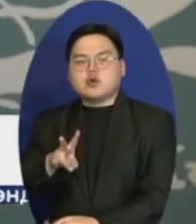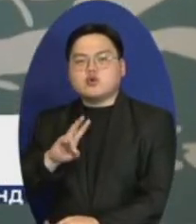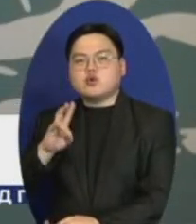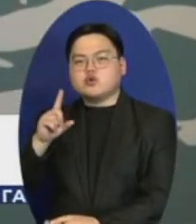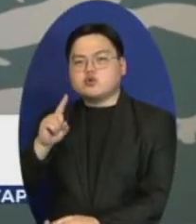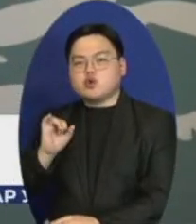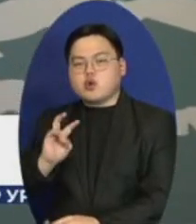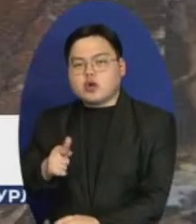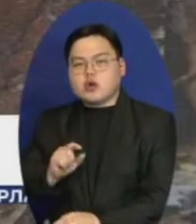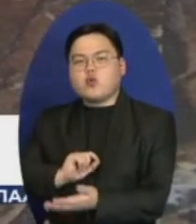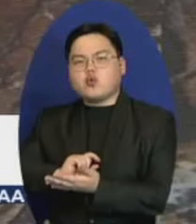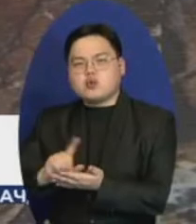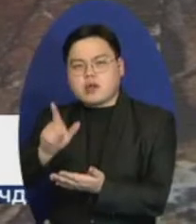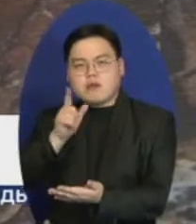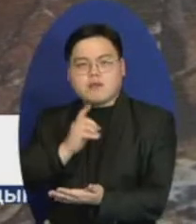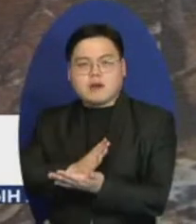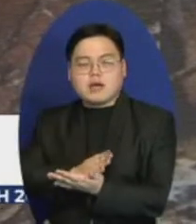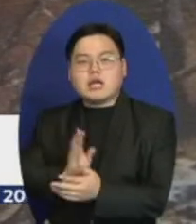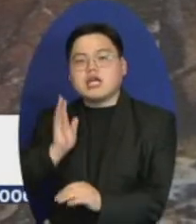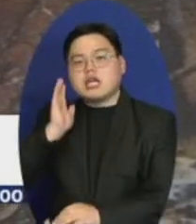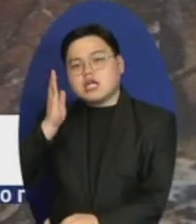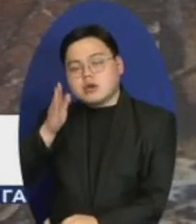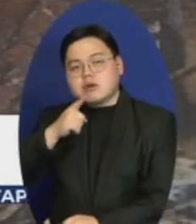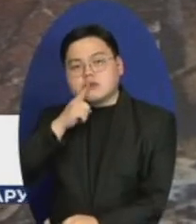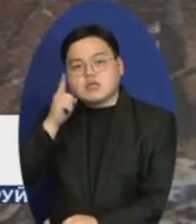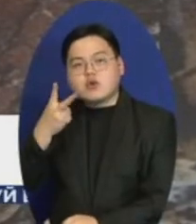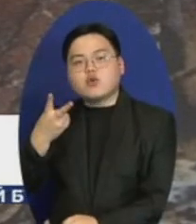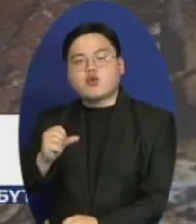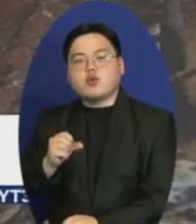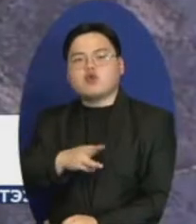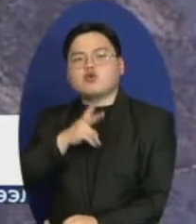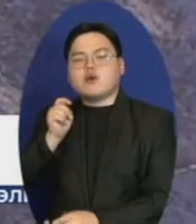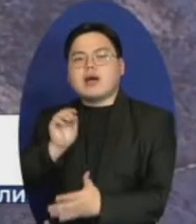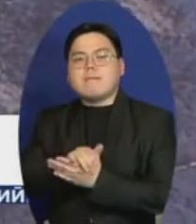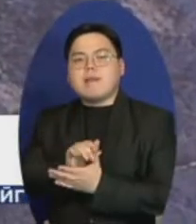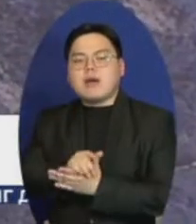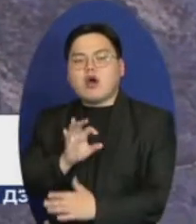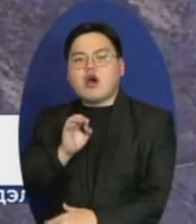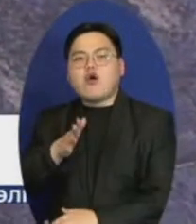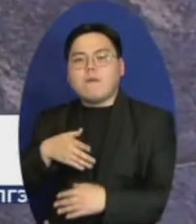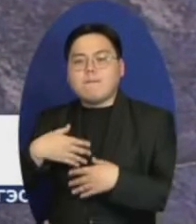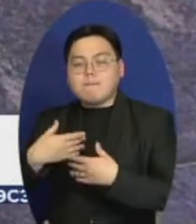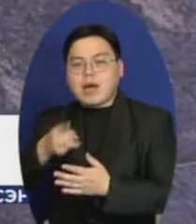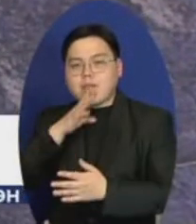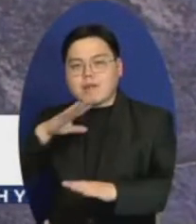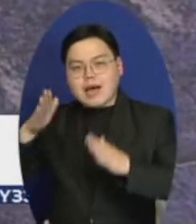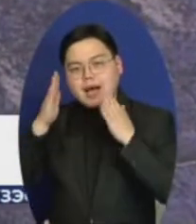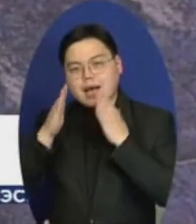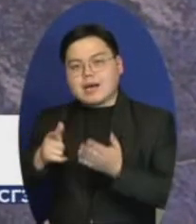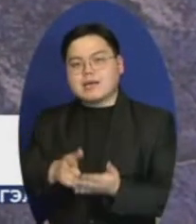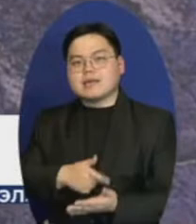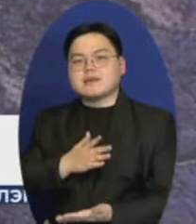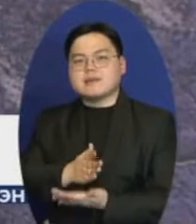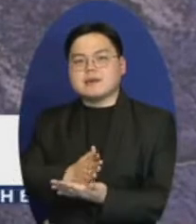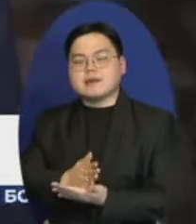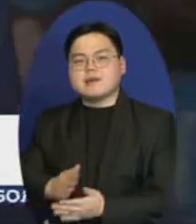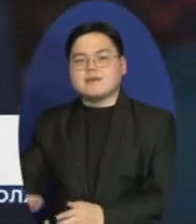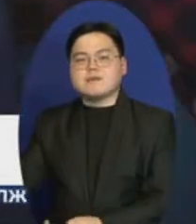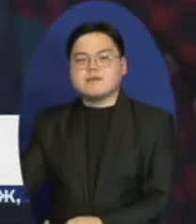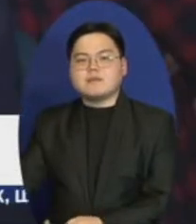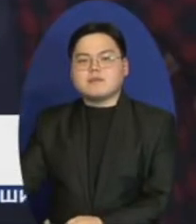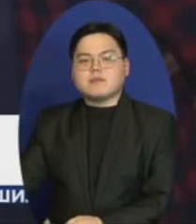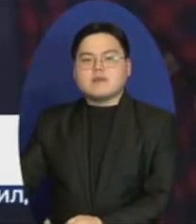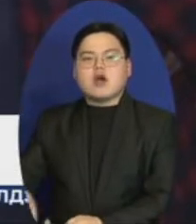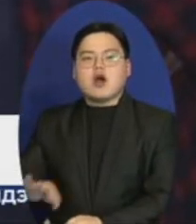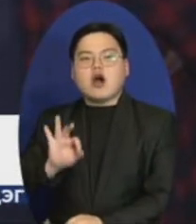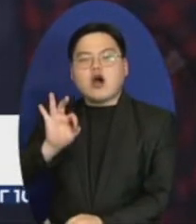гэж судлаачид үздэг. Тиймээс ирээдүйн хойч үедээ түүхийн баримтыг өвлүүлэн үлдээхэд анхаарах шаардлага үүсжээ. Оюун ухаанд